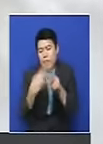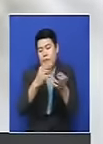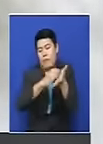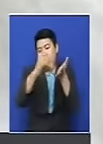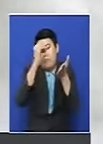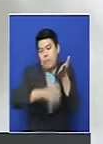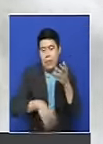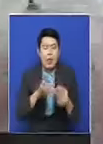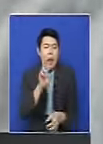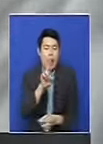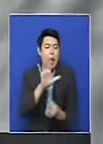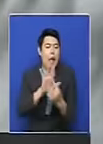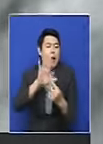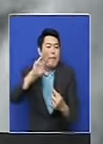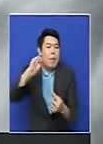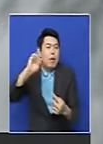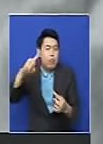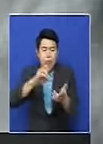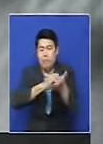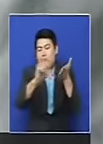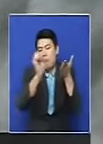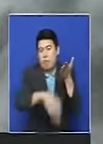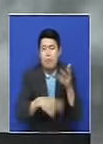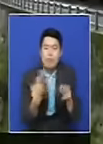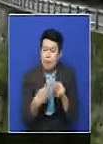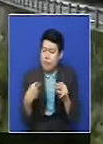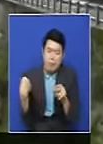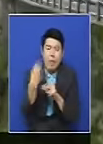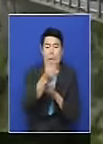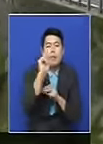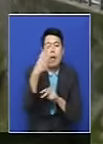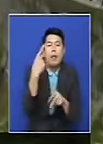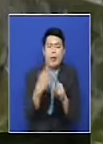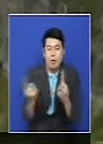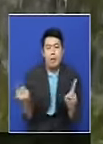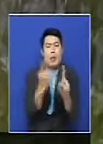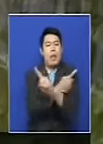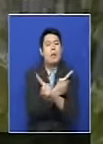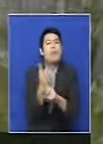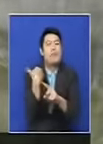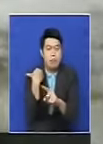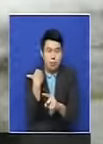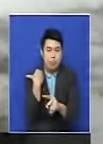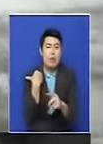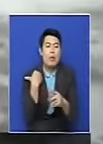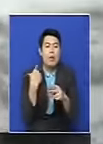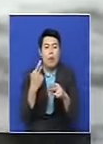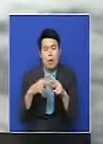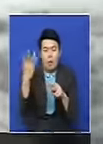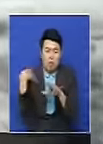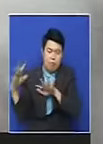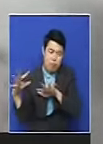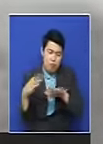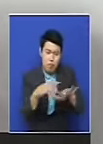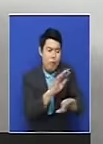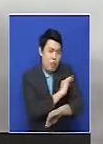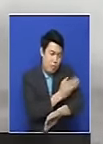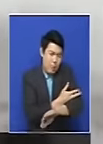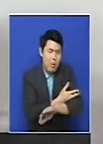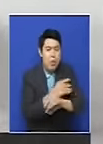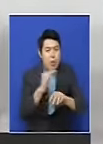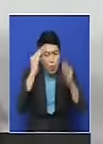พายุรามาซูนออกจากระบบนะครับและเสนอชื่อใหม่เข้าไปทดแทนครับสำหรับไต้ฝุ่นรามาซูนนะครับถล่มฟิลิปปินส์เวียดนาม